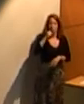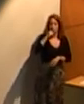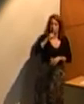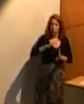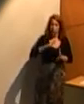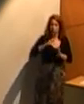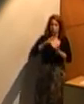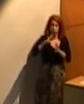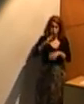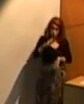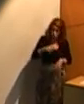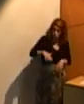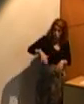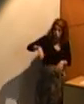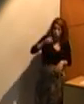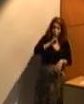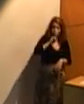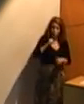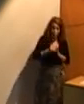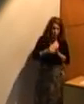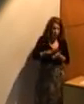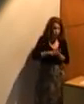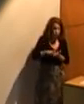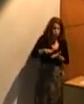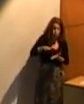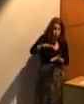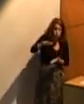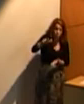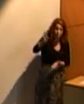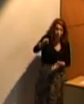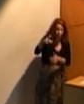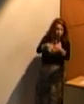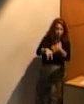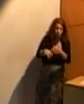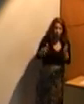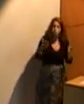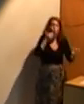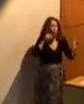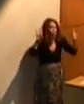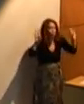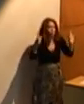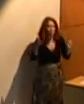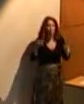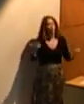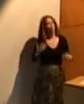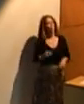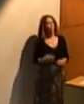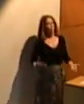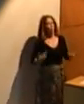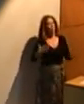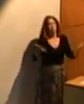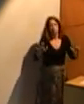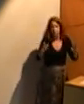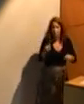vivre dans de bonnes conditions donc il faut voir ça mais on vit de plus en plus vieux très bien on va pas demander à mourir comme ça du jour au lendemain parce que non bien sûr que non